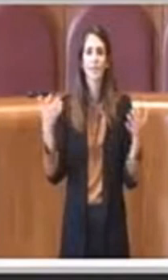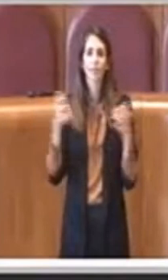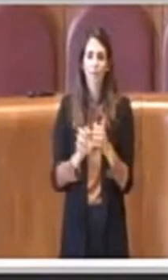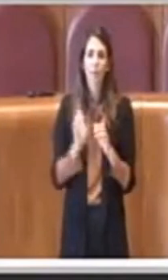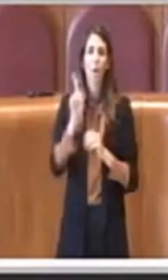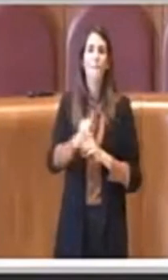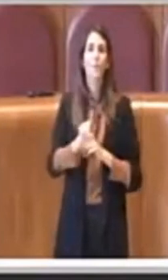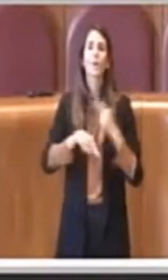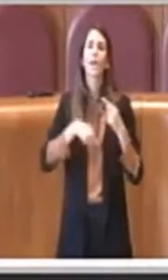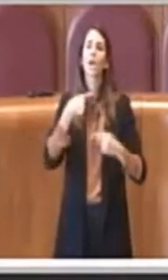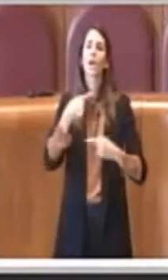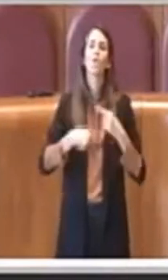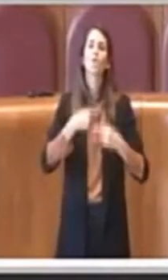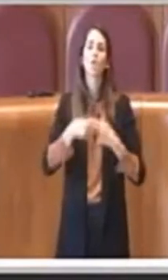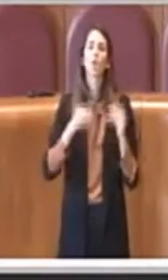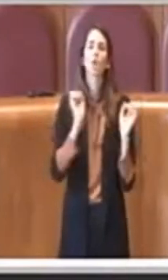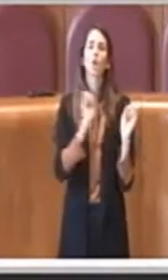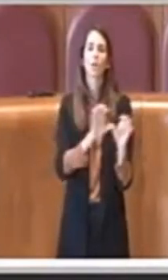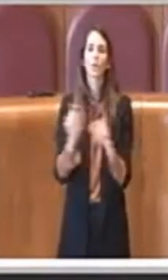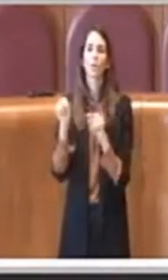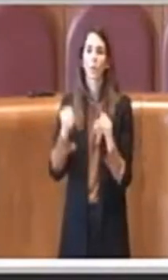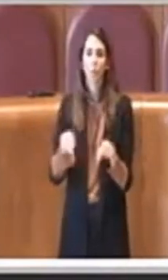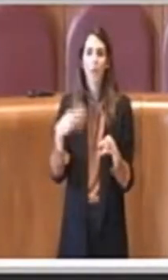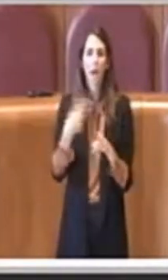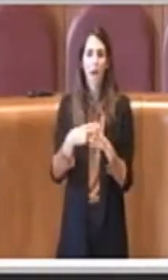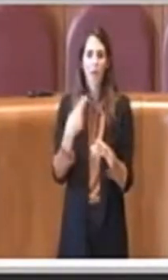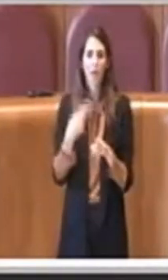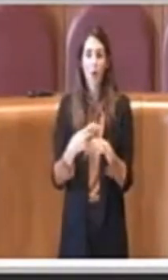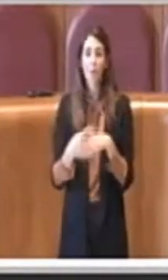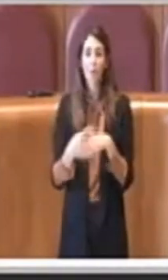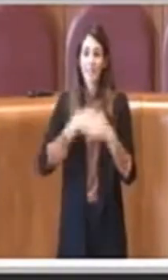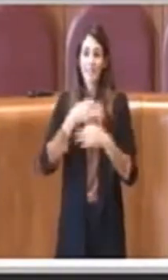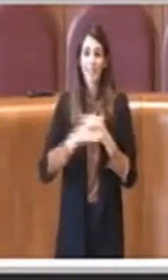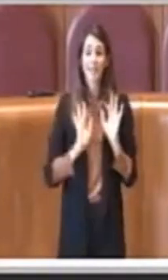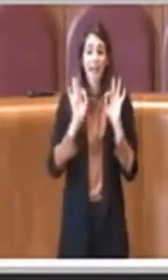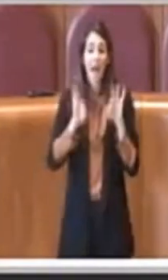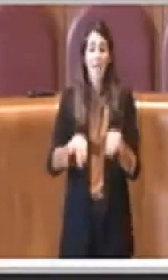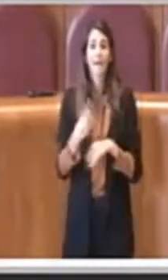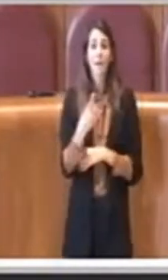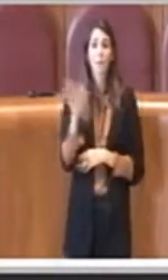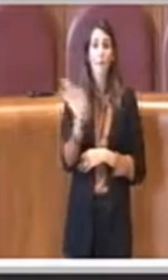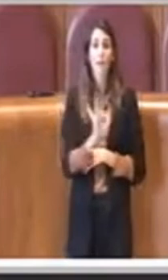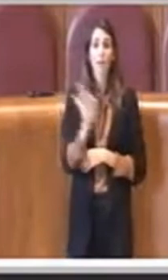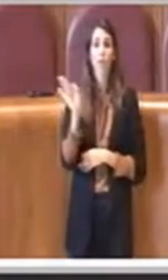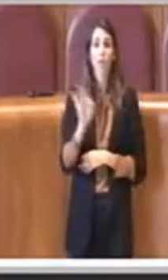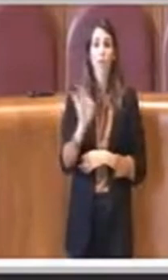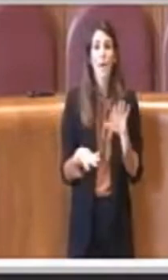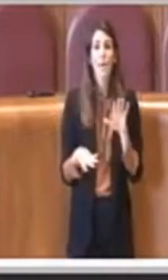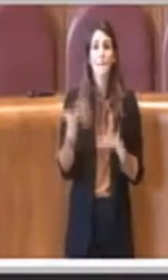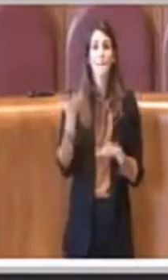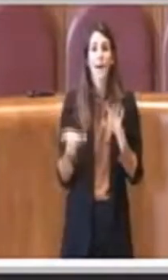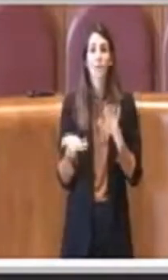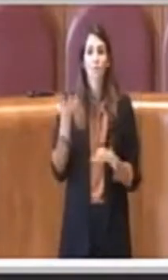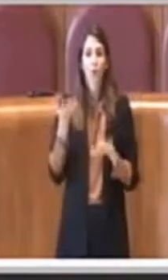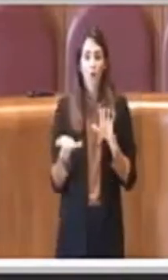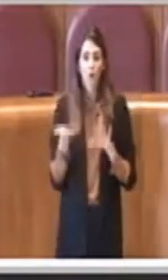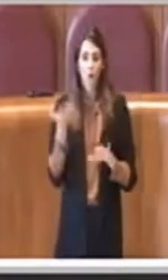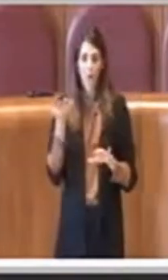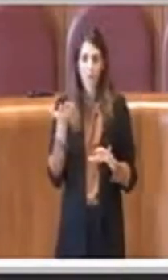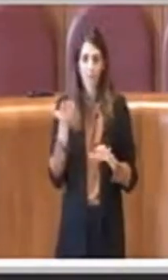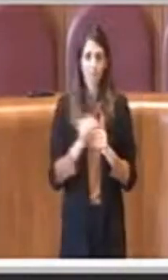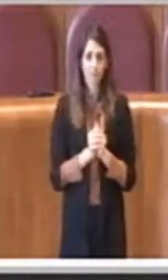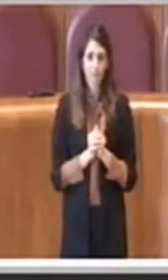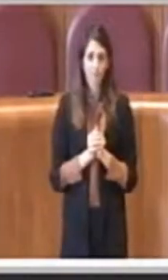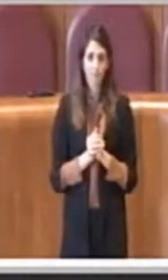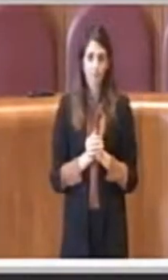ciclo dei rifiuti a Roma, perciò arrivare anche a una percentuale ancora maggiore, appunto, di quella che oggi